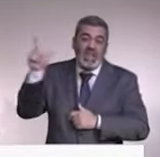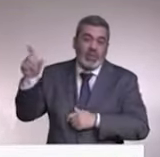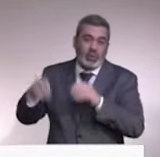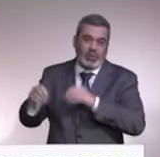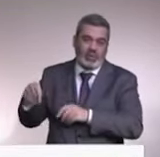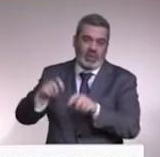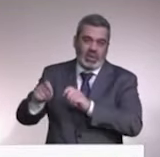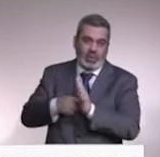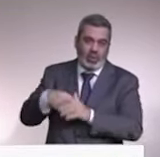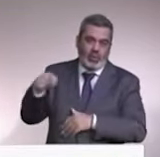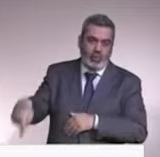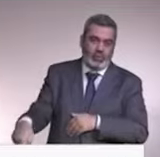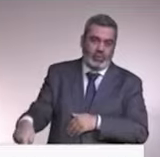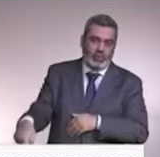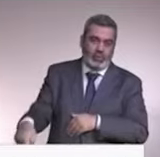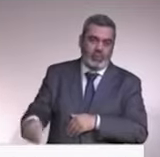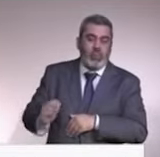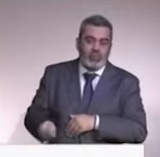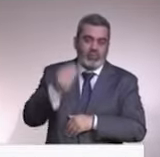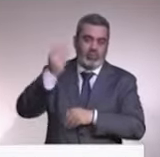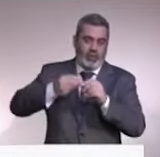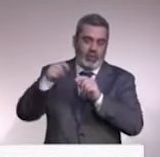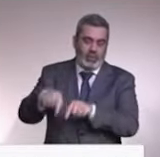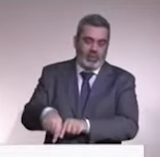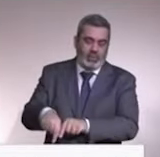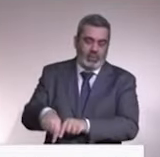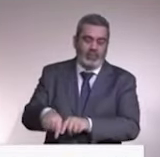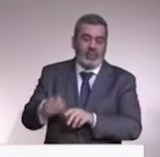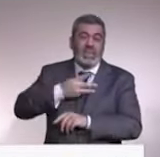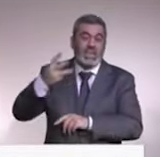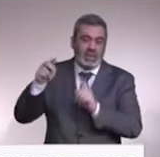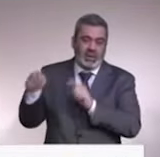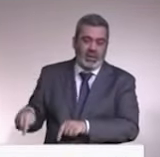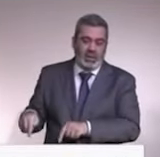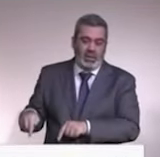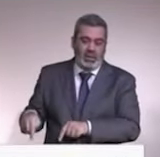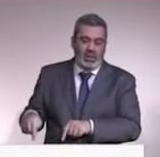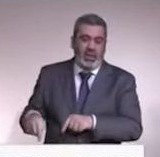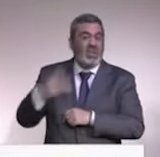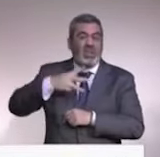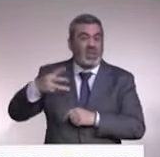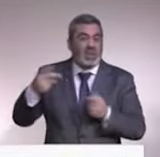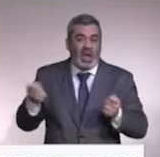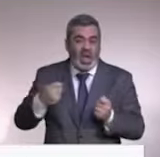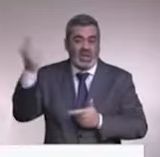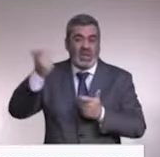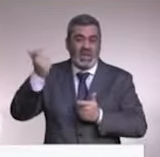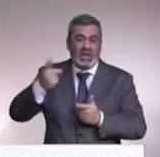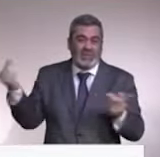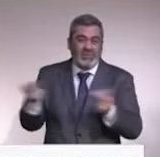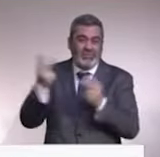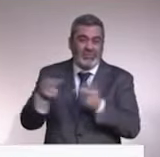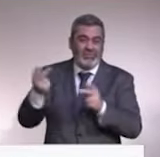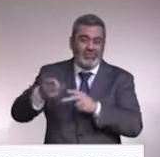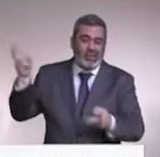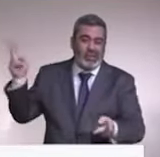θεσμοθέτησαν. Είναι τουλάχιστον υποκριτικό να γίνεται αυτό σήμερα. Από το ΣΥΡΙΖΑ, ο οποίος αφού πετσόκοψε τις συντάξεις, θέσπισε την προσωπική διαφορά,